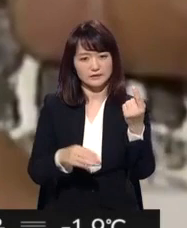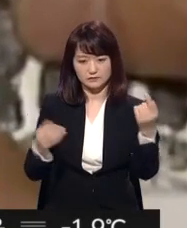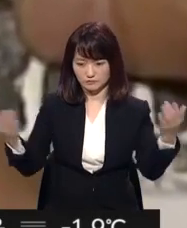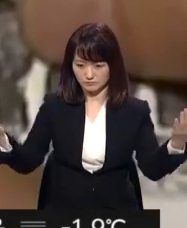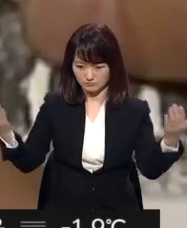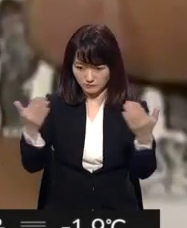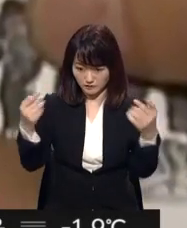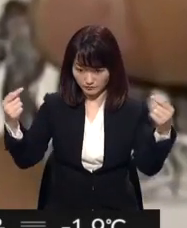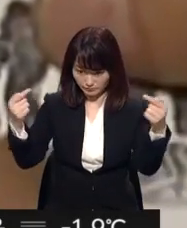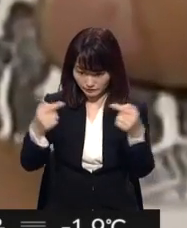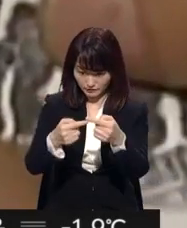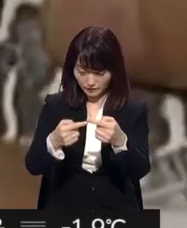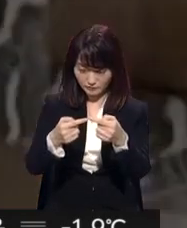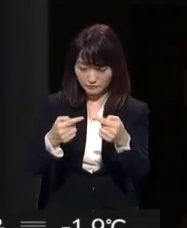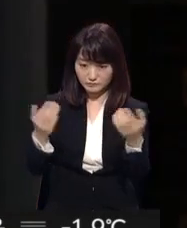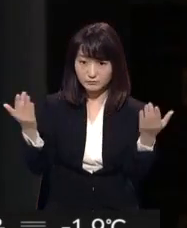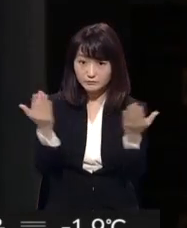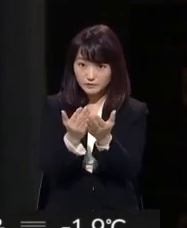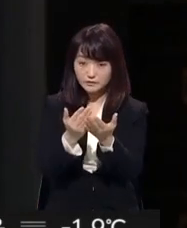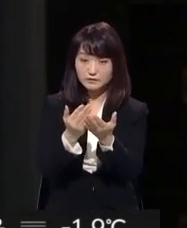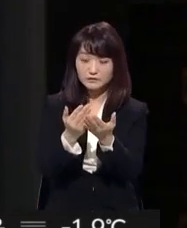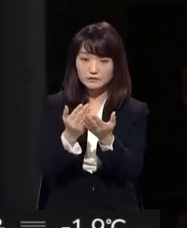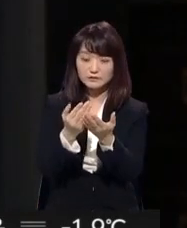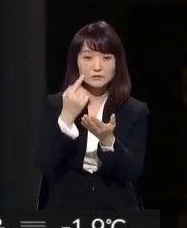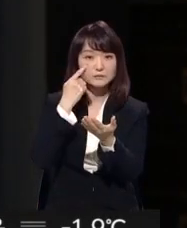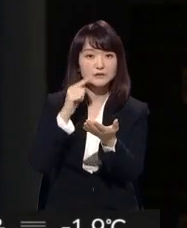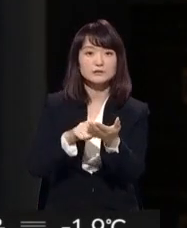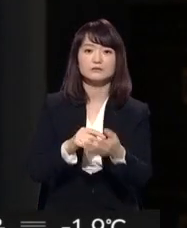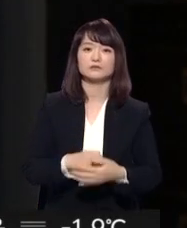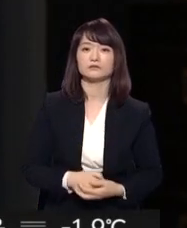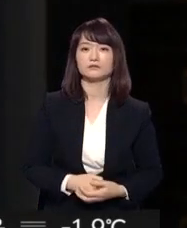어 그러면은 바로